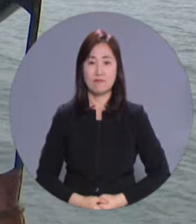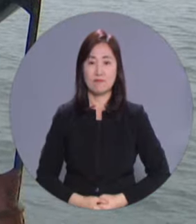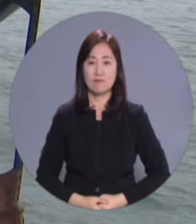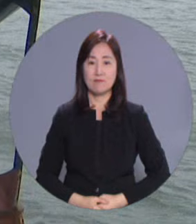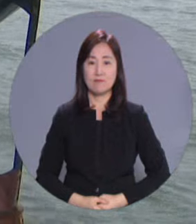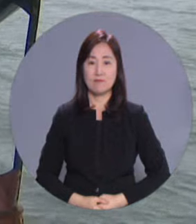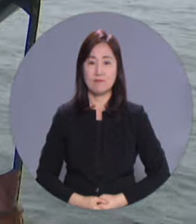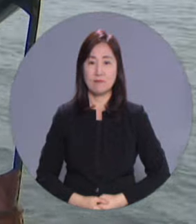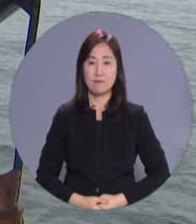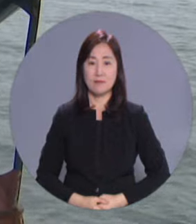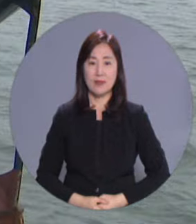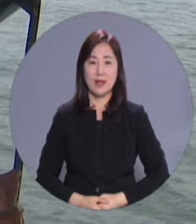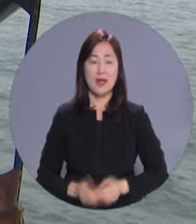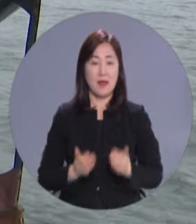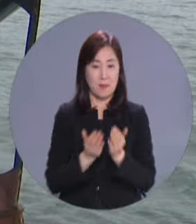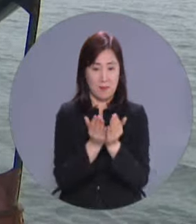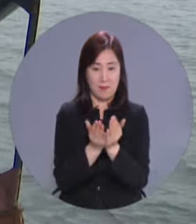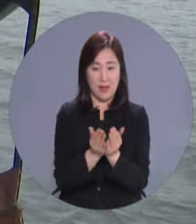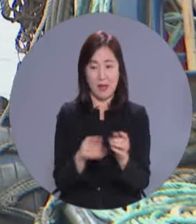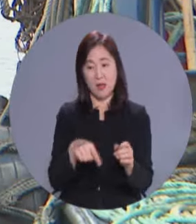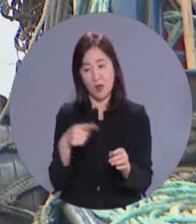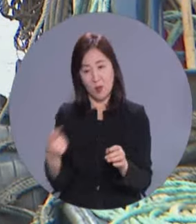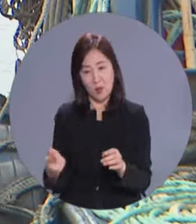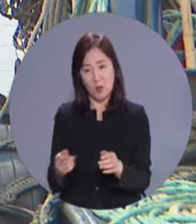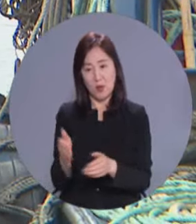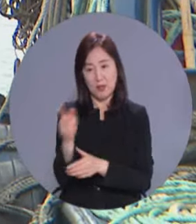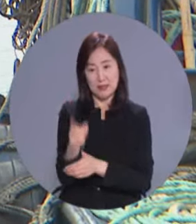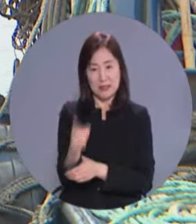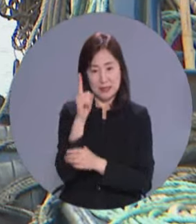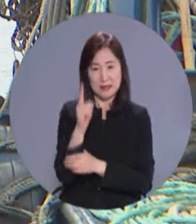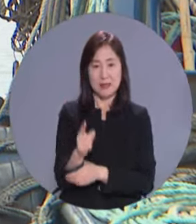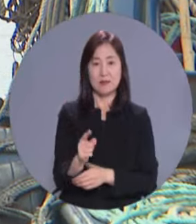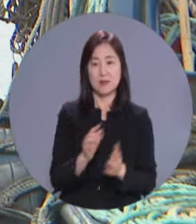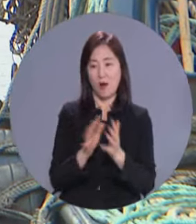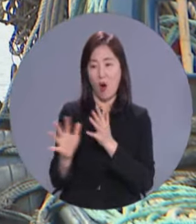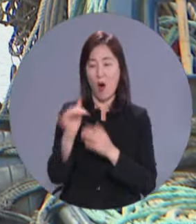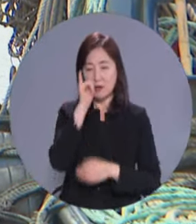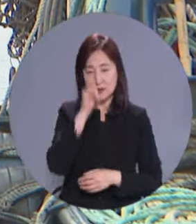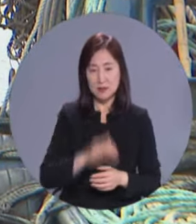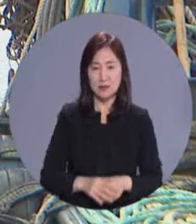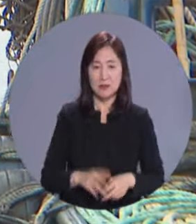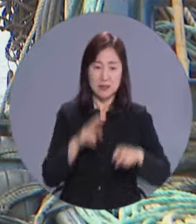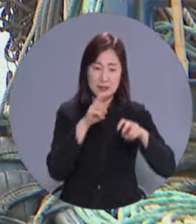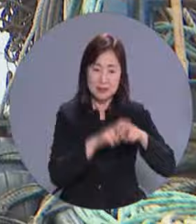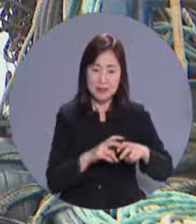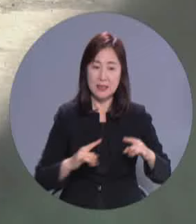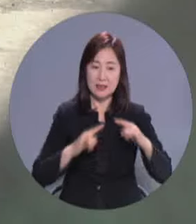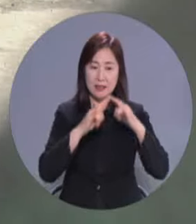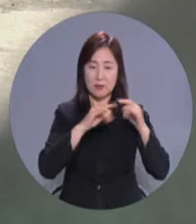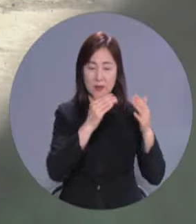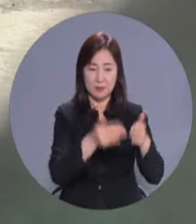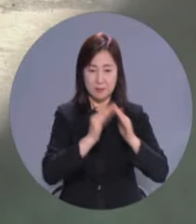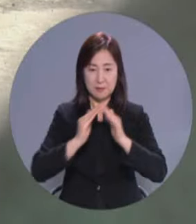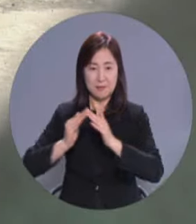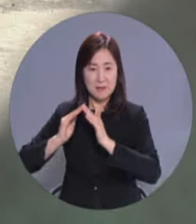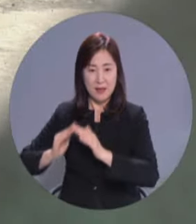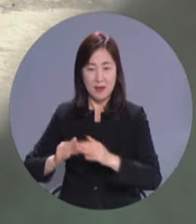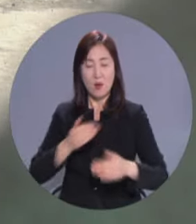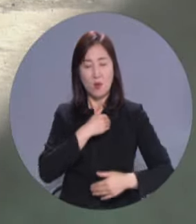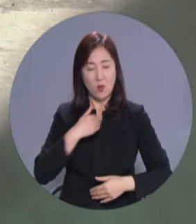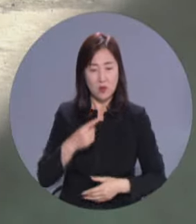취재했습니다 어선 옆으로 낚시객들이 줄지어 있습니다 캠핑 의자와 테이블까지 가져와 여유롭게